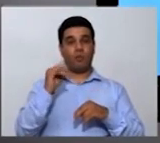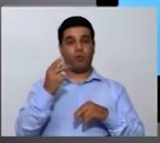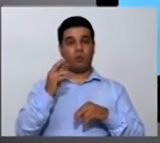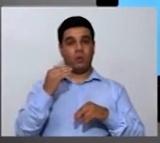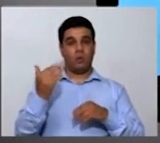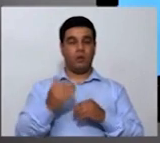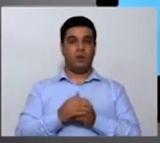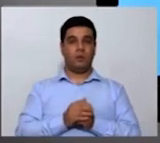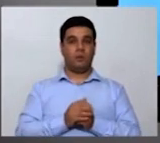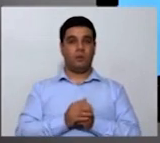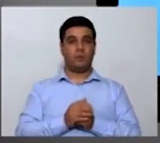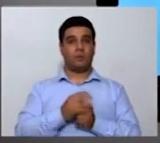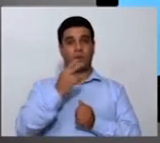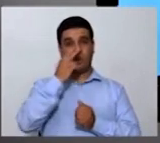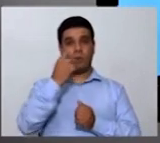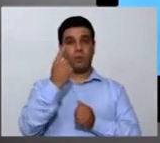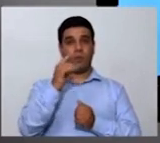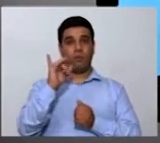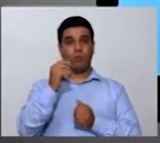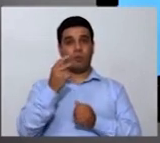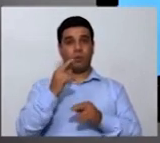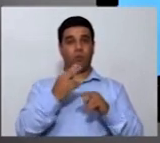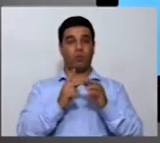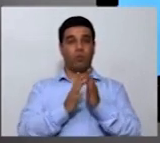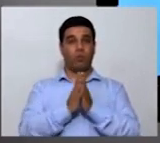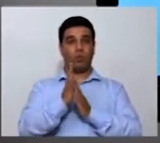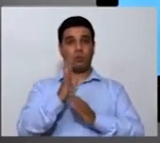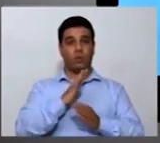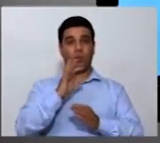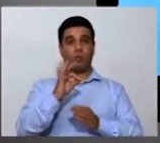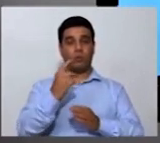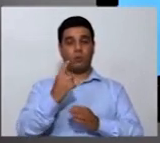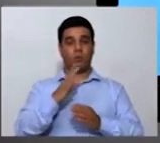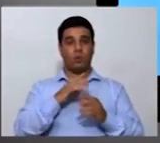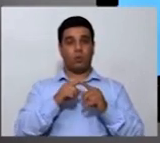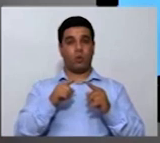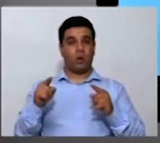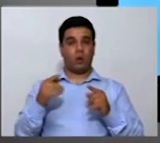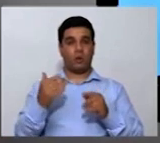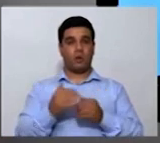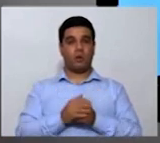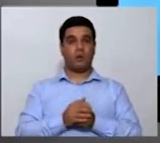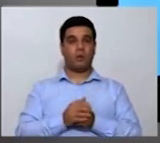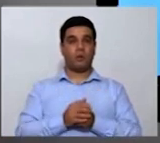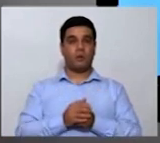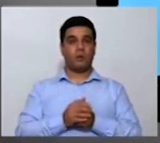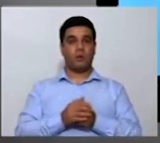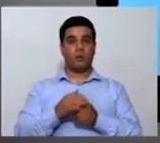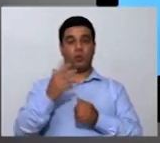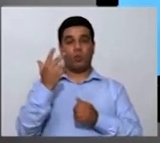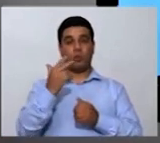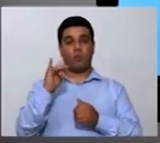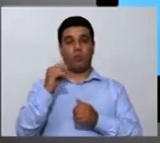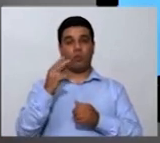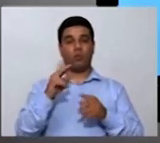ekan. Qarang, birinchi funksiya u o'sdi 0 dan 1 gacha bo'lgan oraliqda. Uchinchi